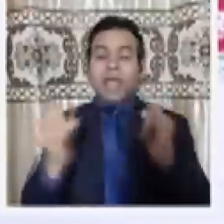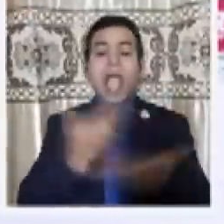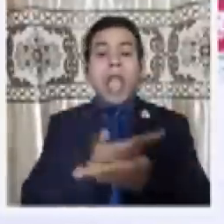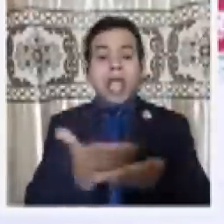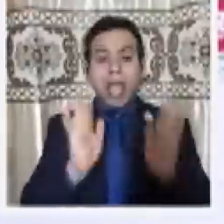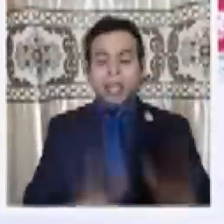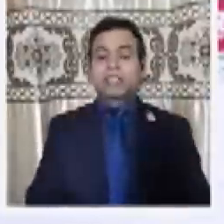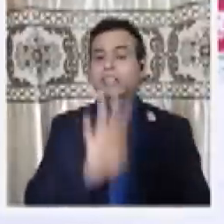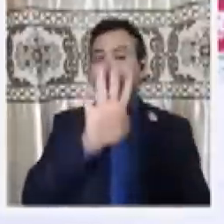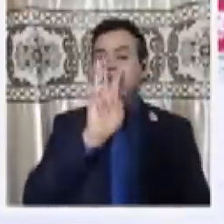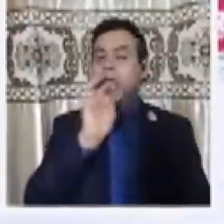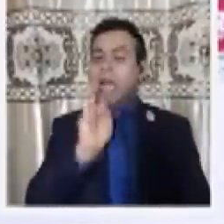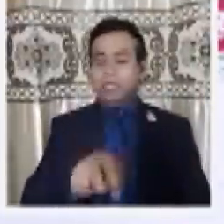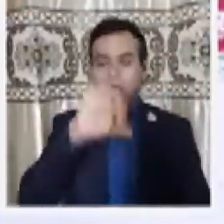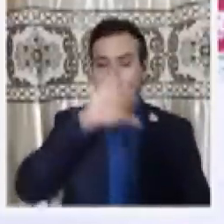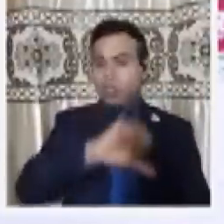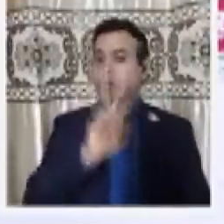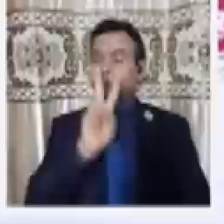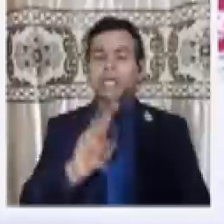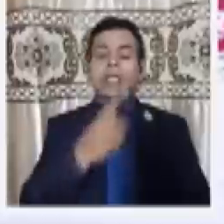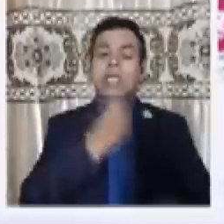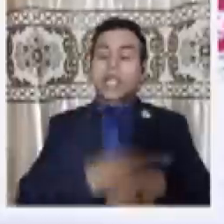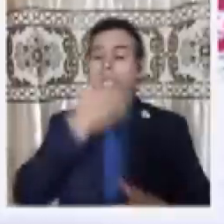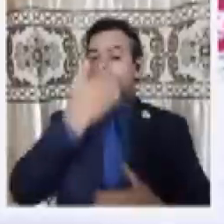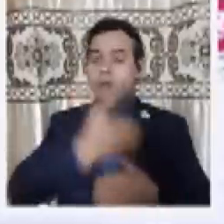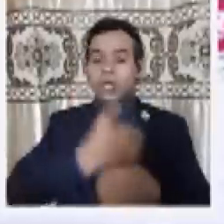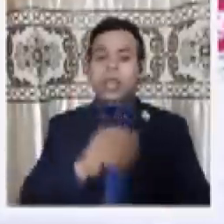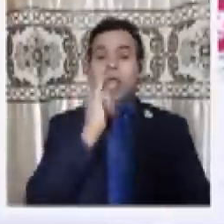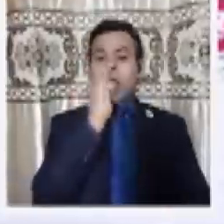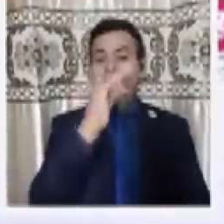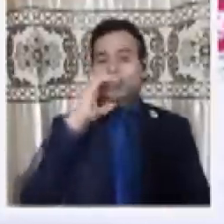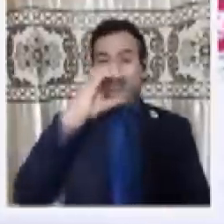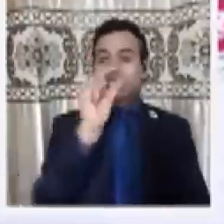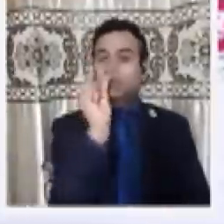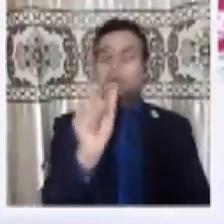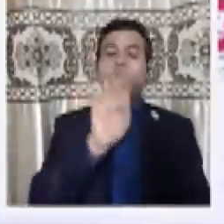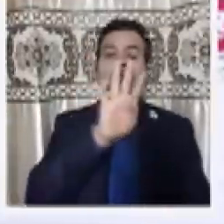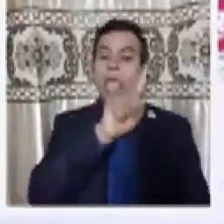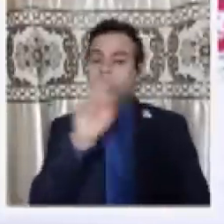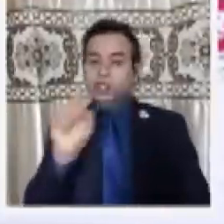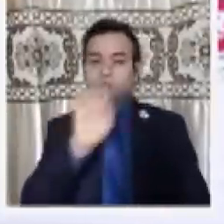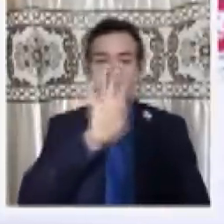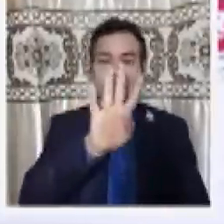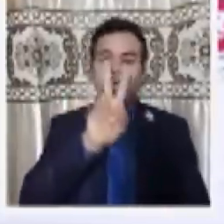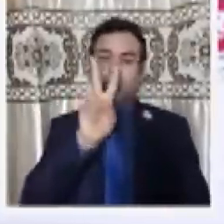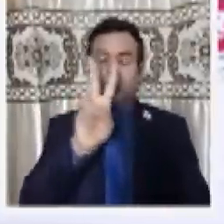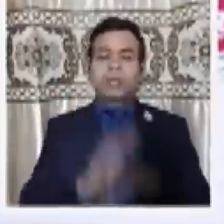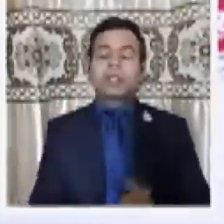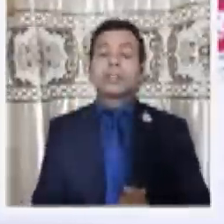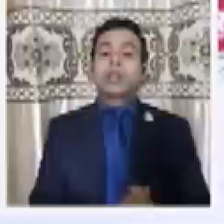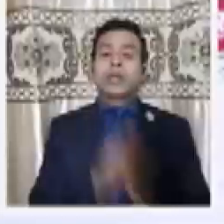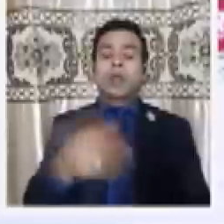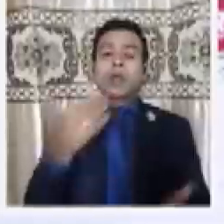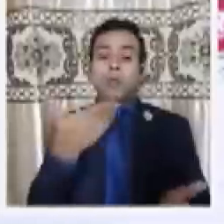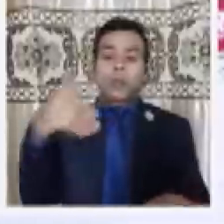2,213 জন এবং শয্যা খালি আছে 4,092টি। ঢাকা মহানগরীতে আইসিইউ